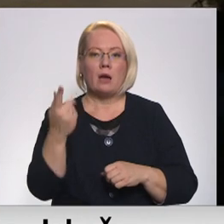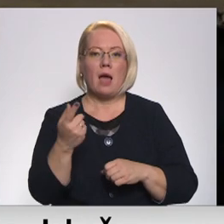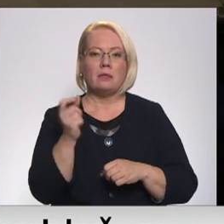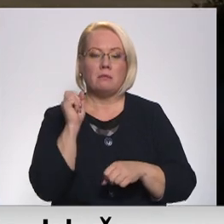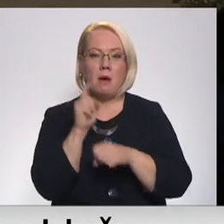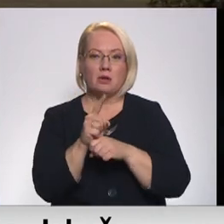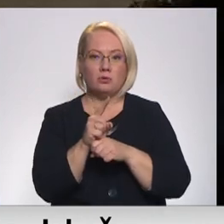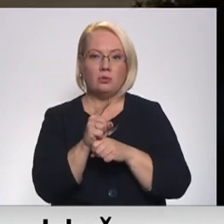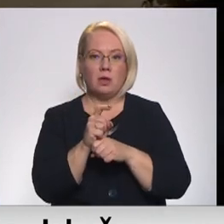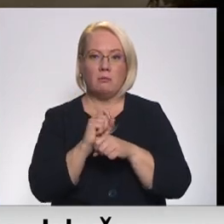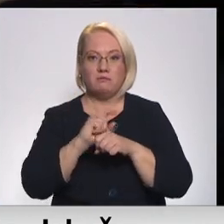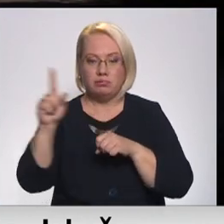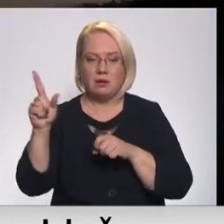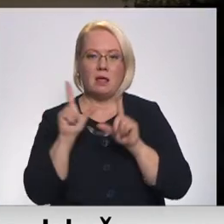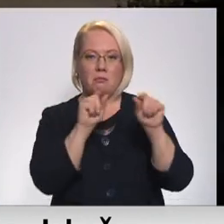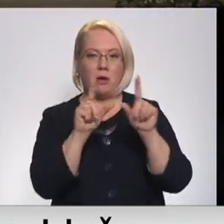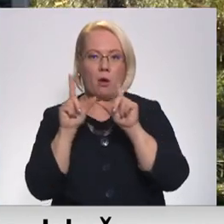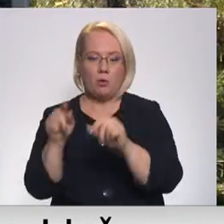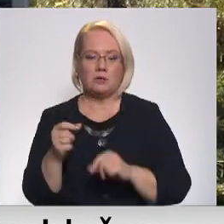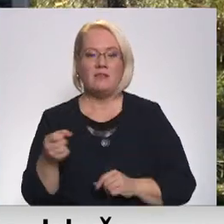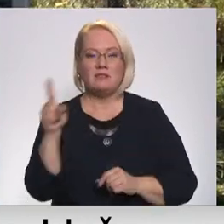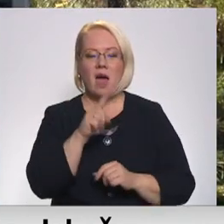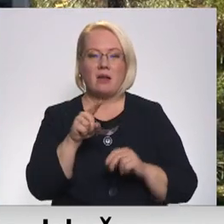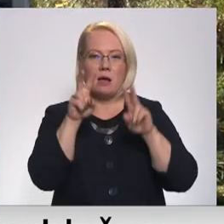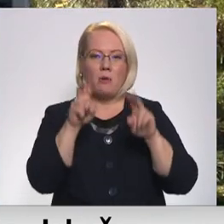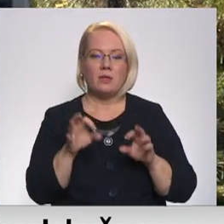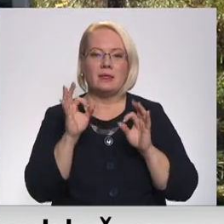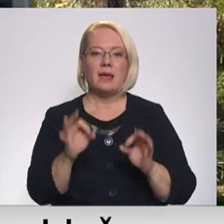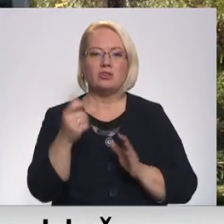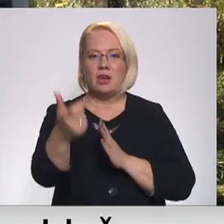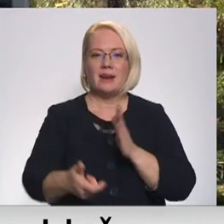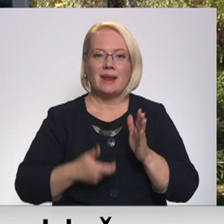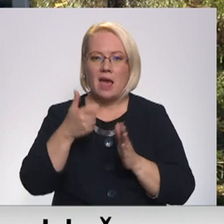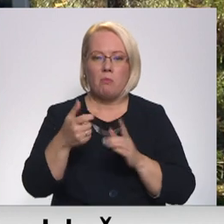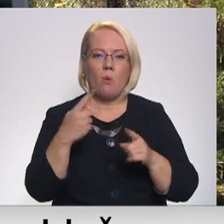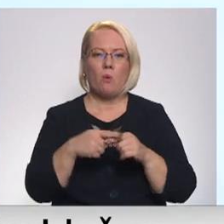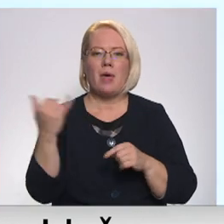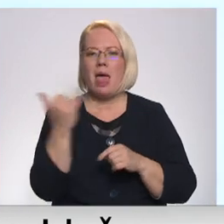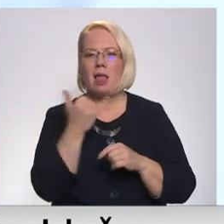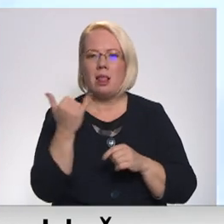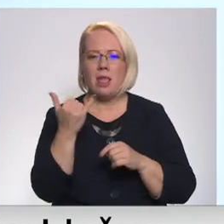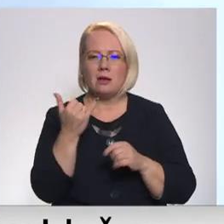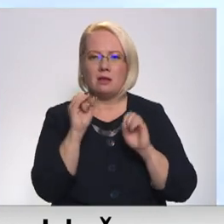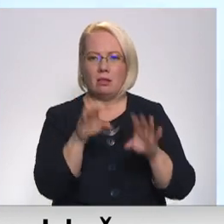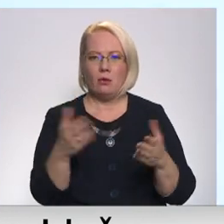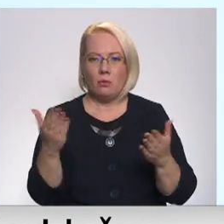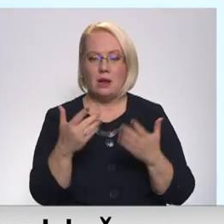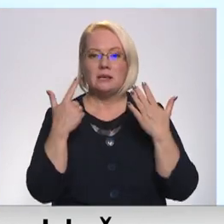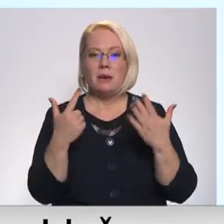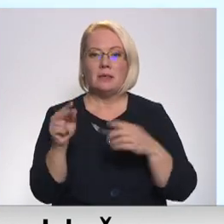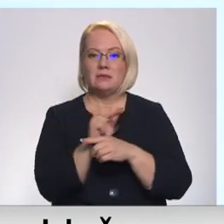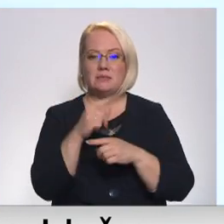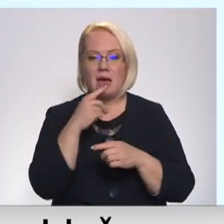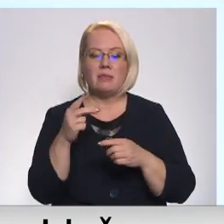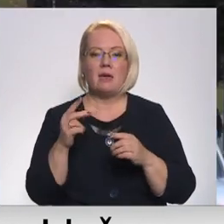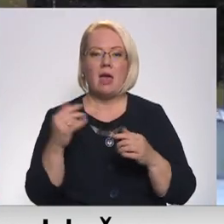brauc. Vislielākā vērība reidos pievērsta nolietoto riepu un atstrādātās eļļas apsaimniekošanai. 7 servisos konstatēts, ka eļļu